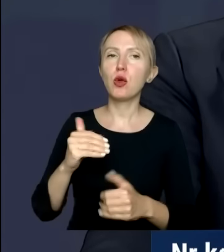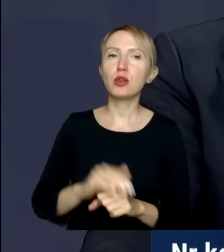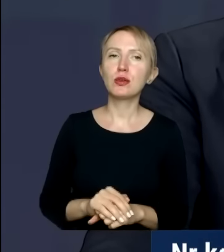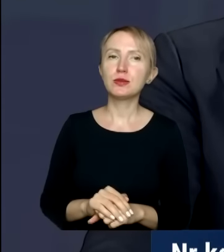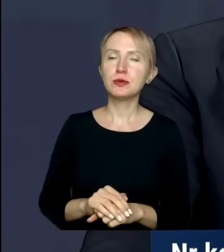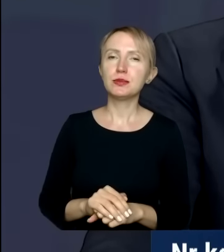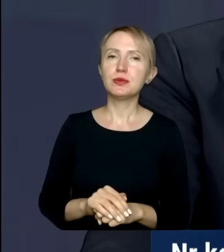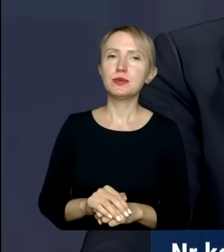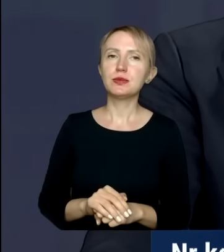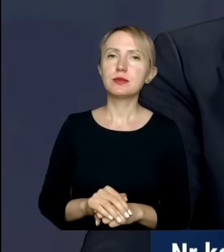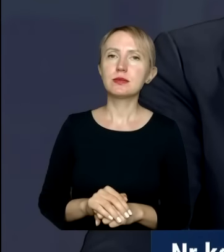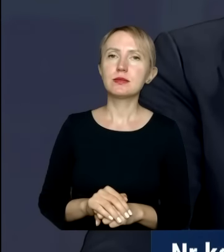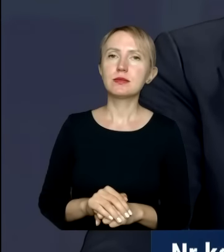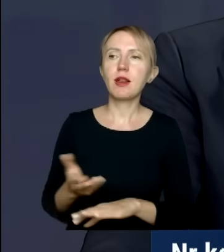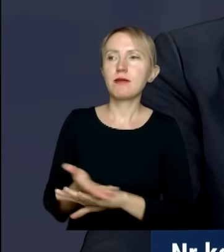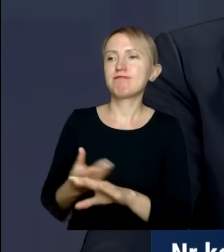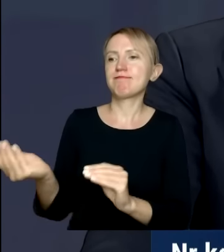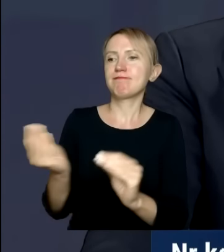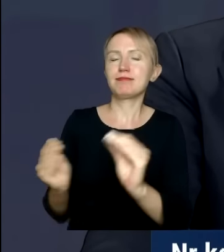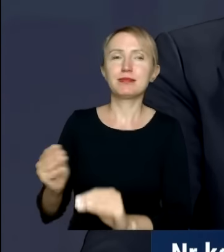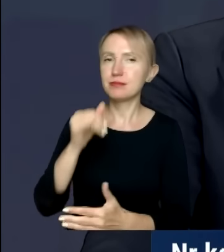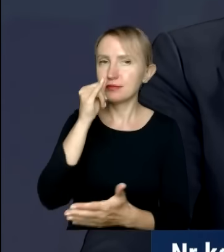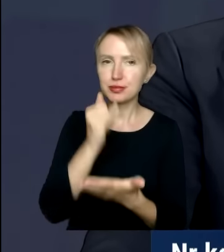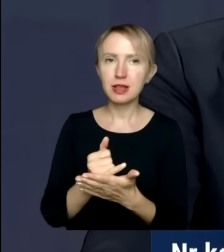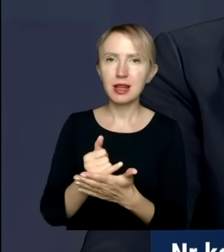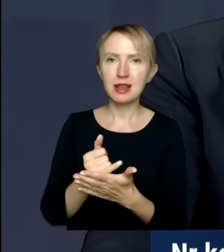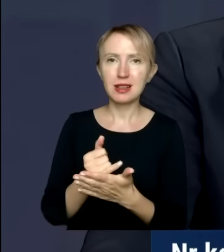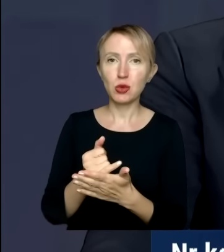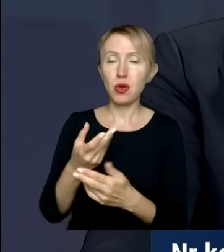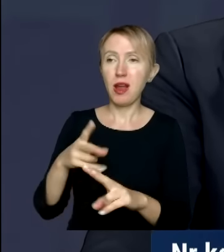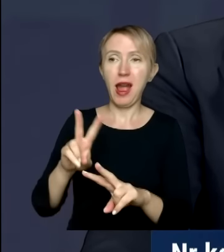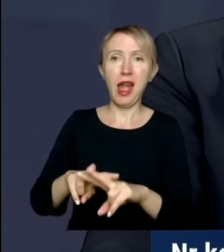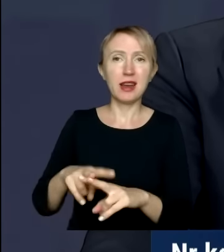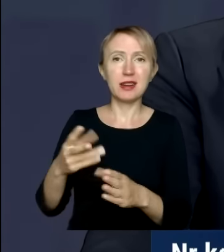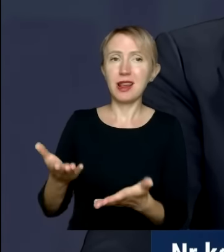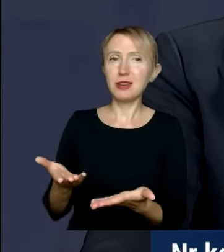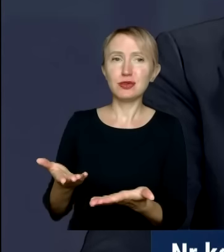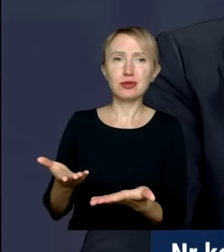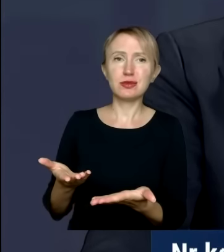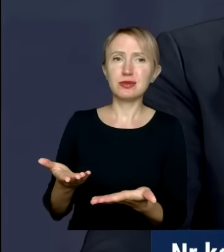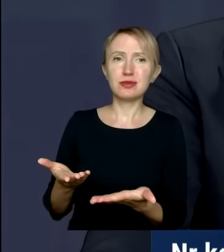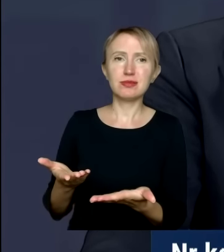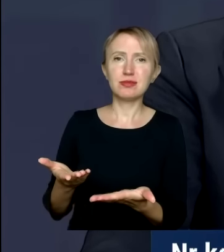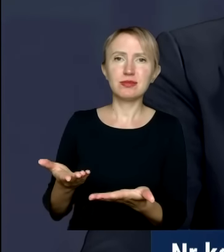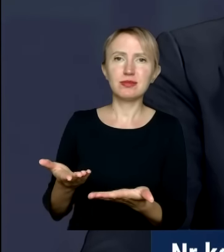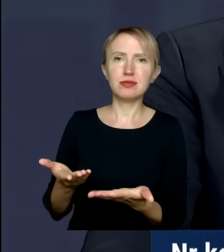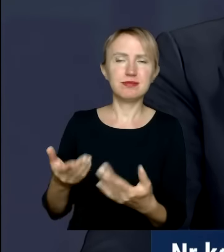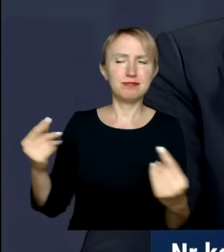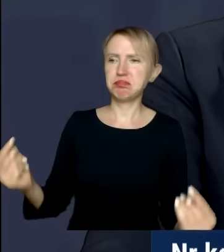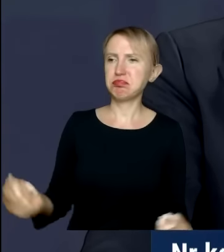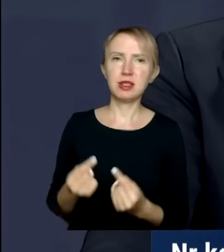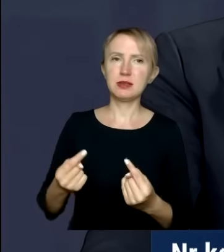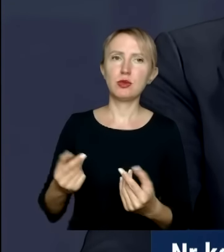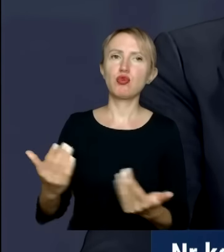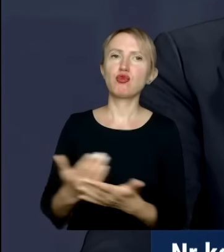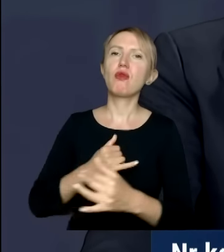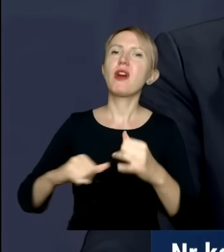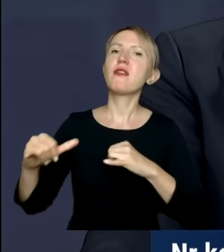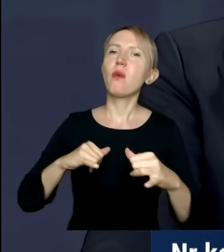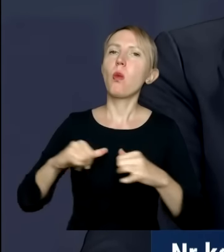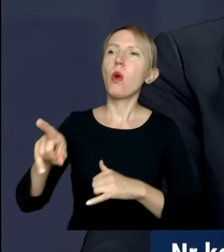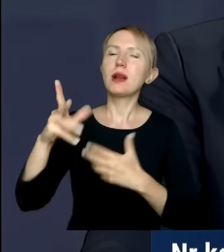możliwości mataczenia więc areszt jest daleko posunę niegodziwości nowej władzy która która